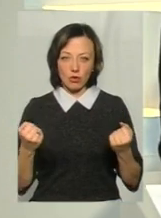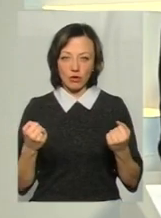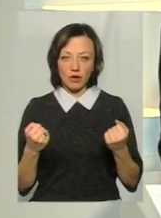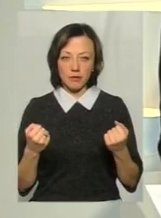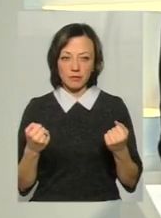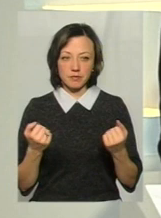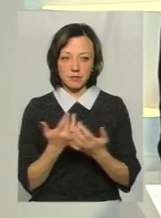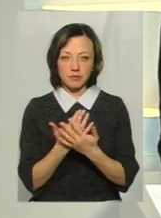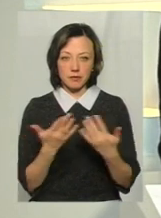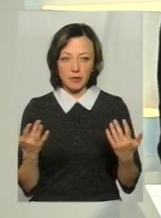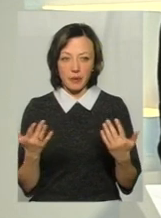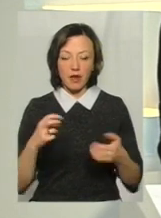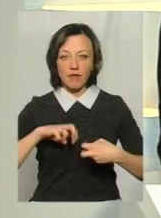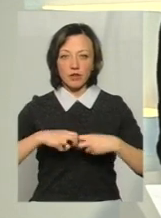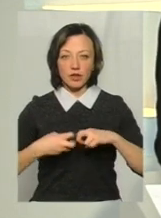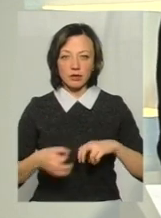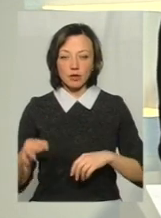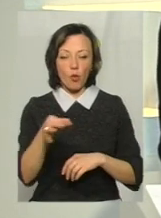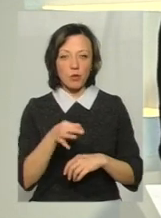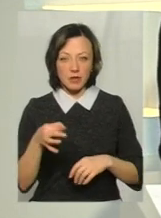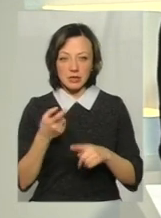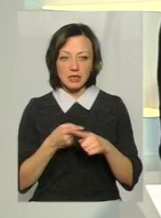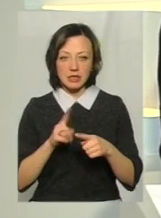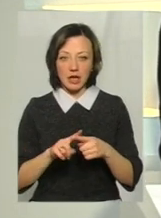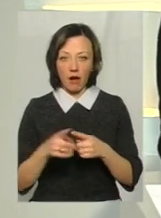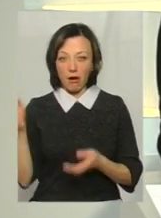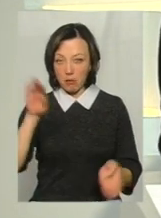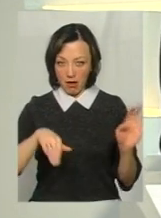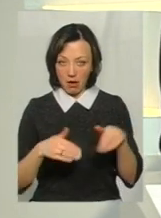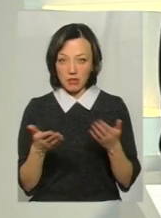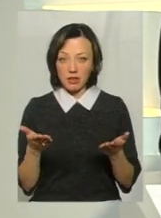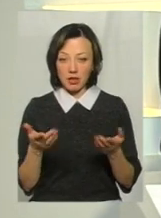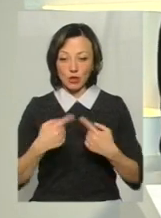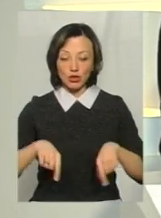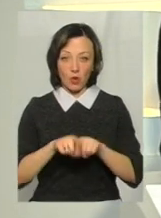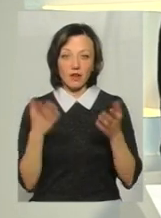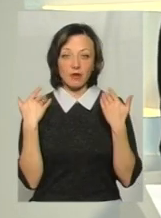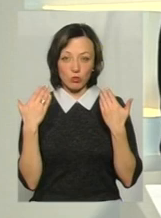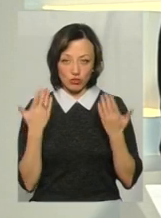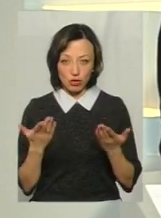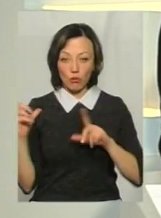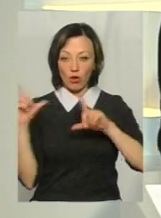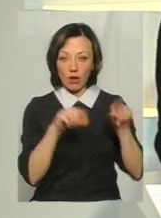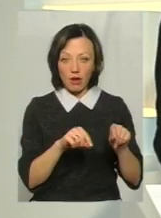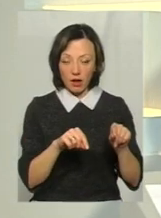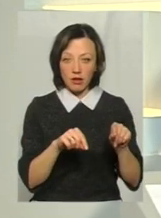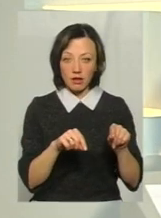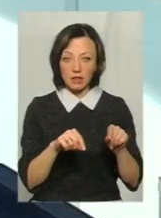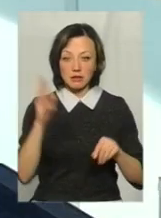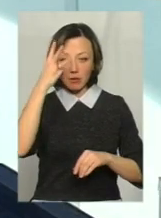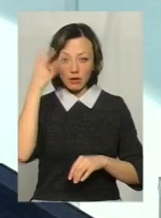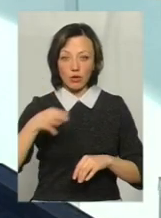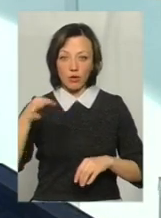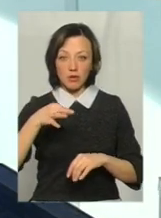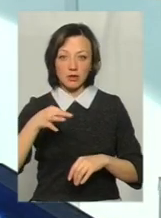структур. Івано-Франківська область – це Карпати. Ну, так, першу зона чергу, відпочинку. Мабуть, зона відпочинку. Поїхали з Хмельницької